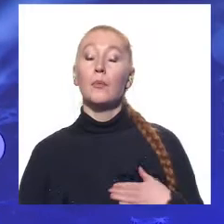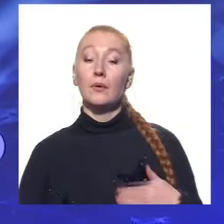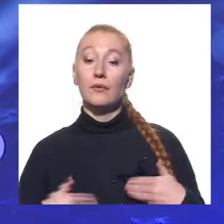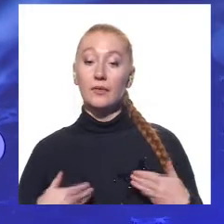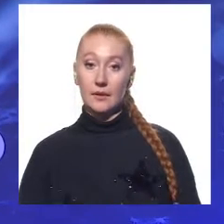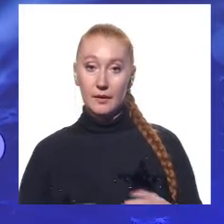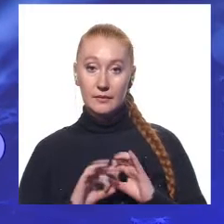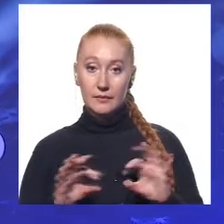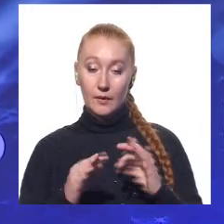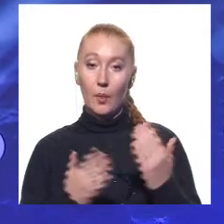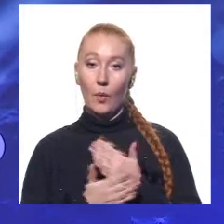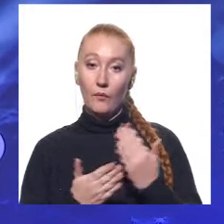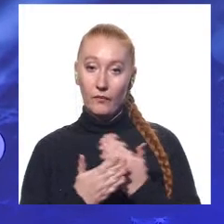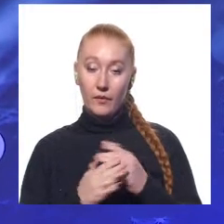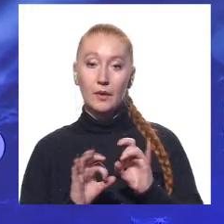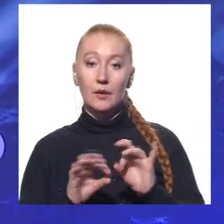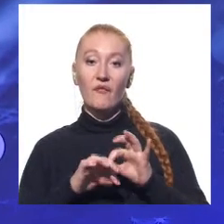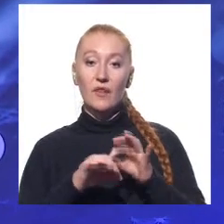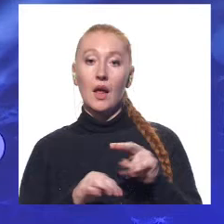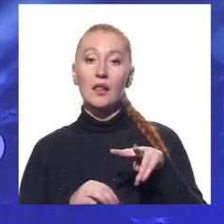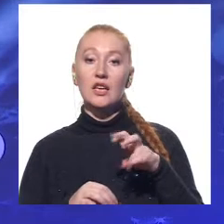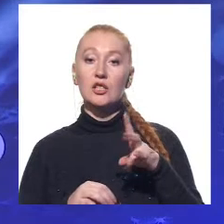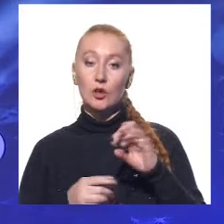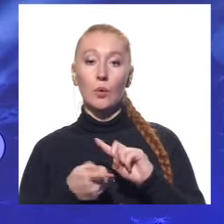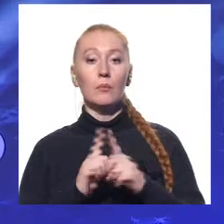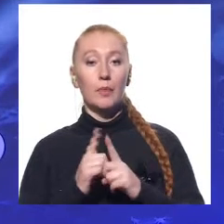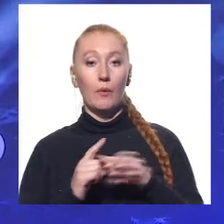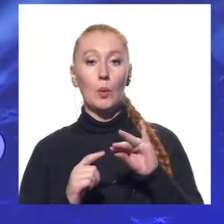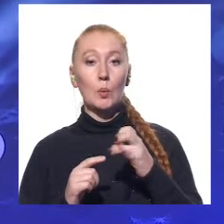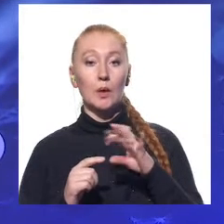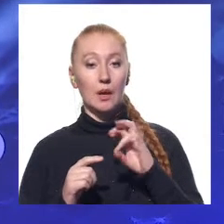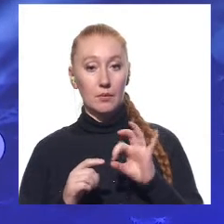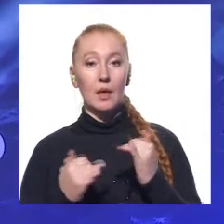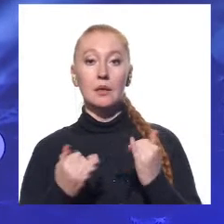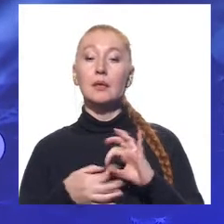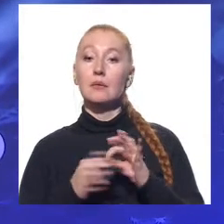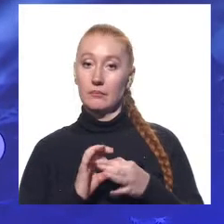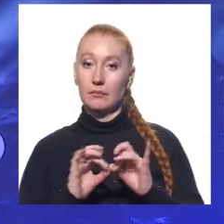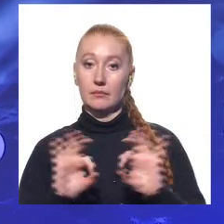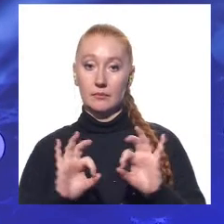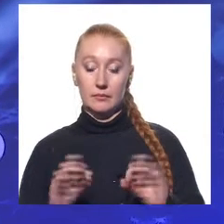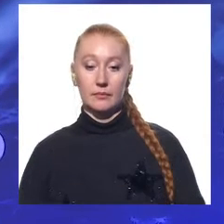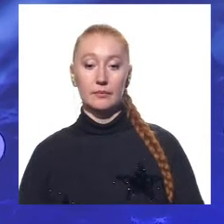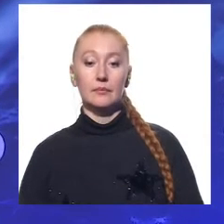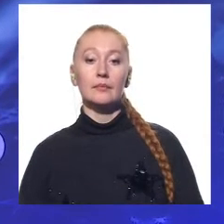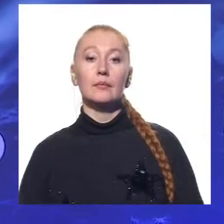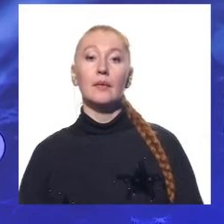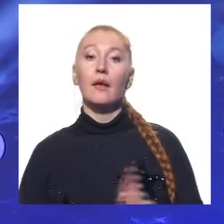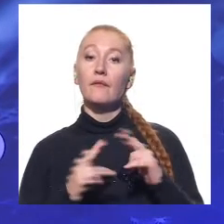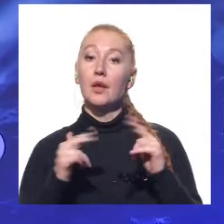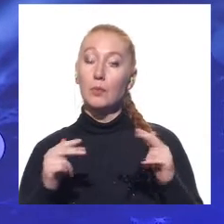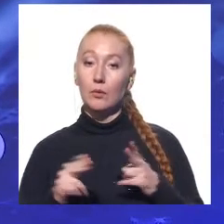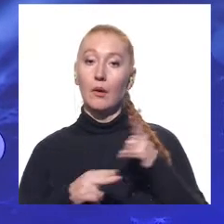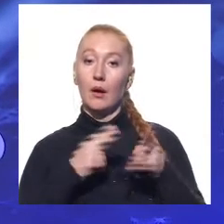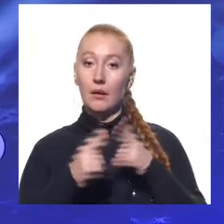Мої вітання. В ефірі випуск новин. У студії Віталій Лисенко, сурдопереклад Надії Юнгіна. І далі про події дня.